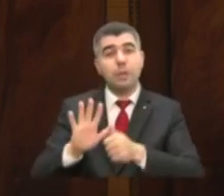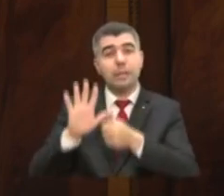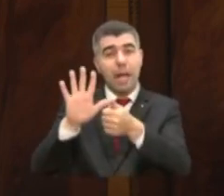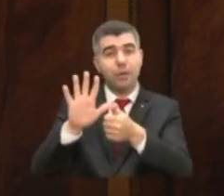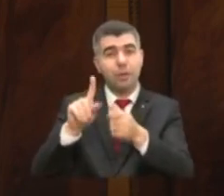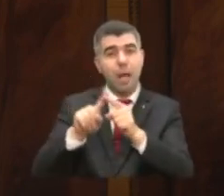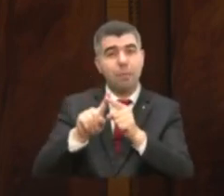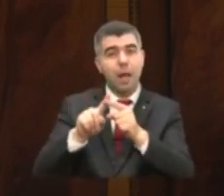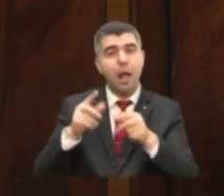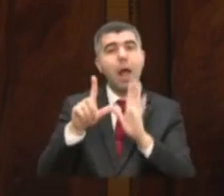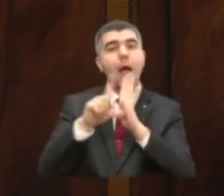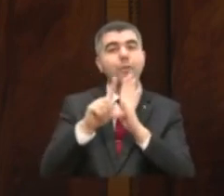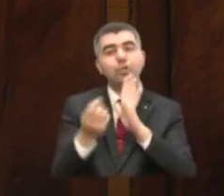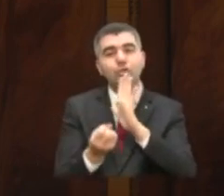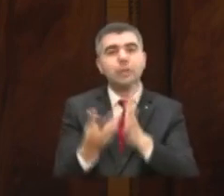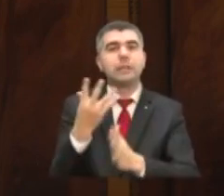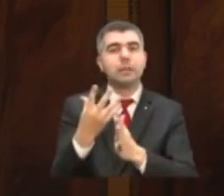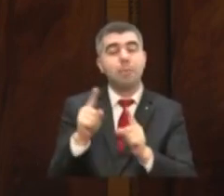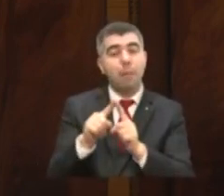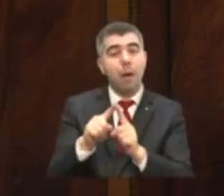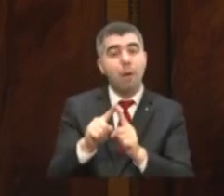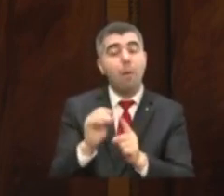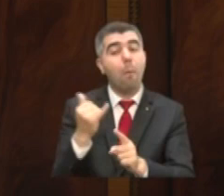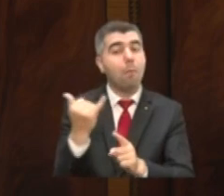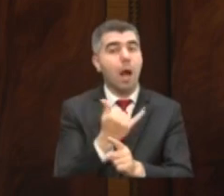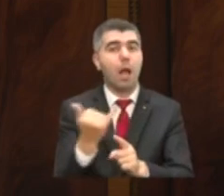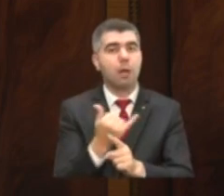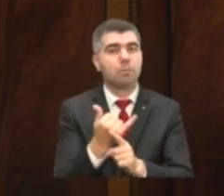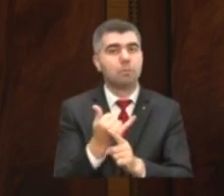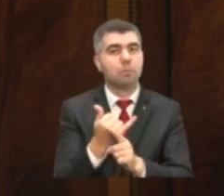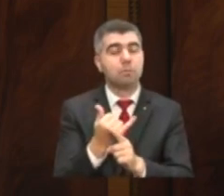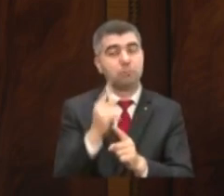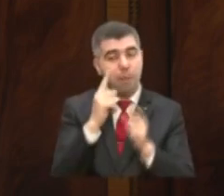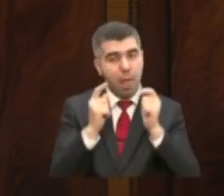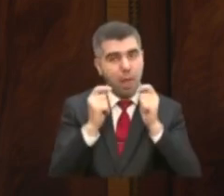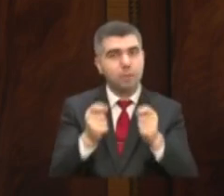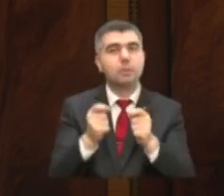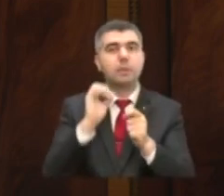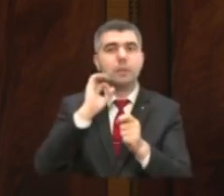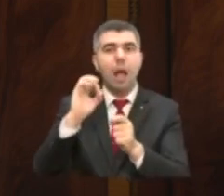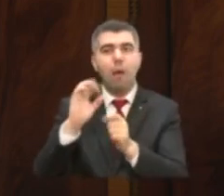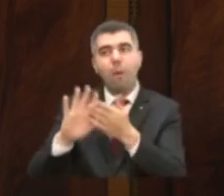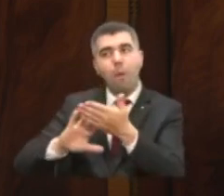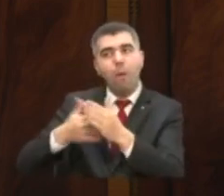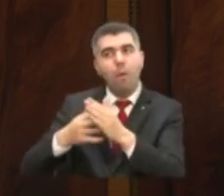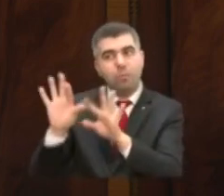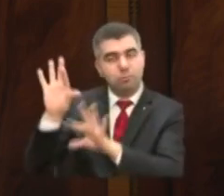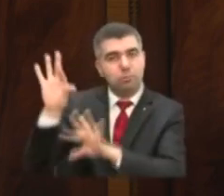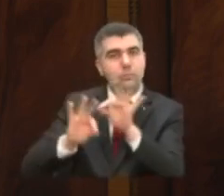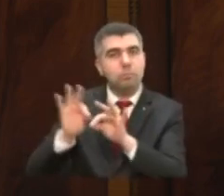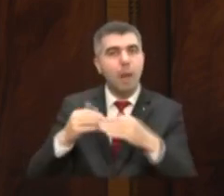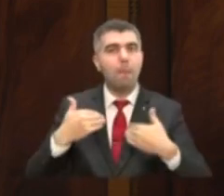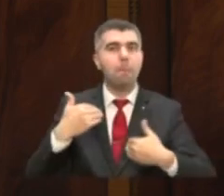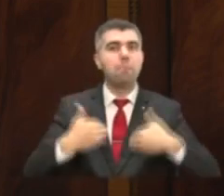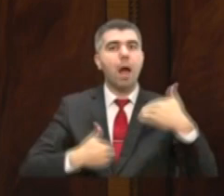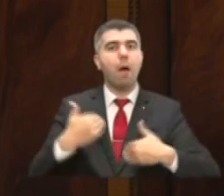جديد كينظم هذه العملية وكيلزم باش تكون فيها إجراءات محددة باش يمكن نفروا لهذه